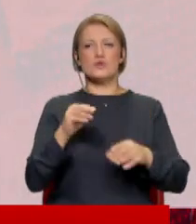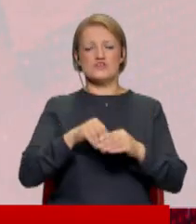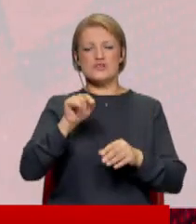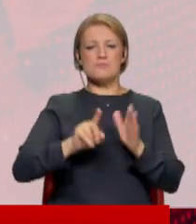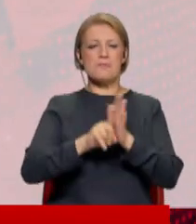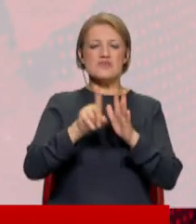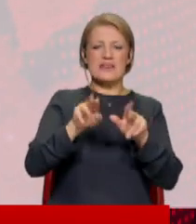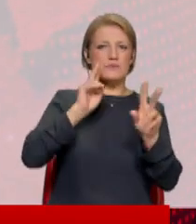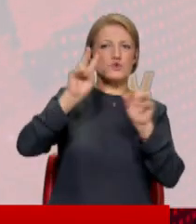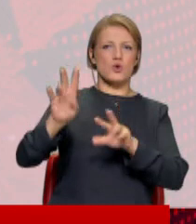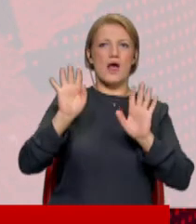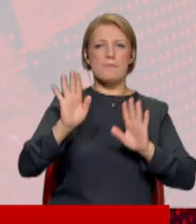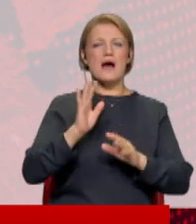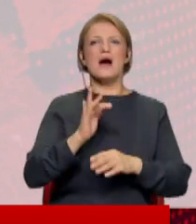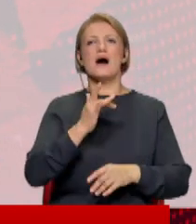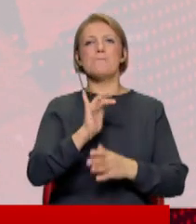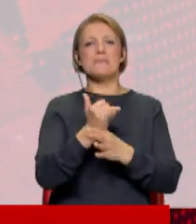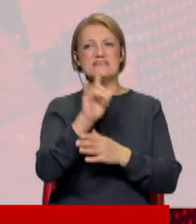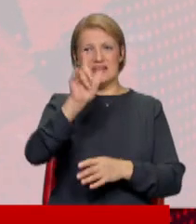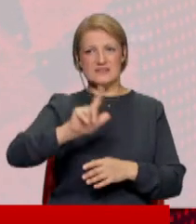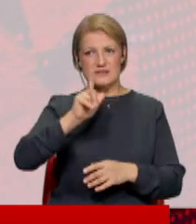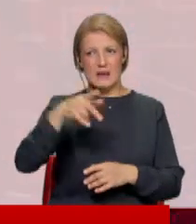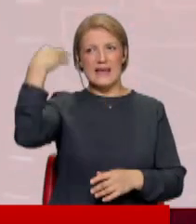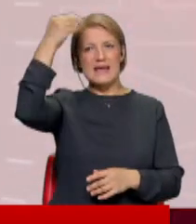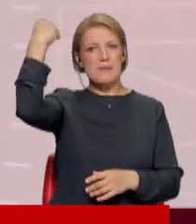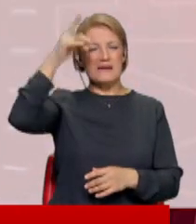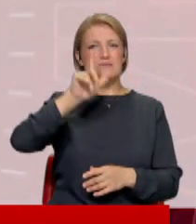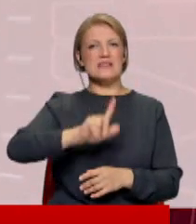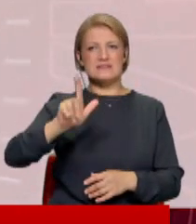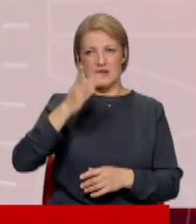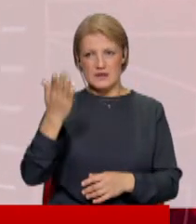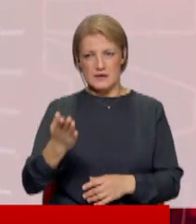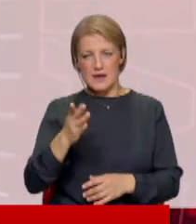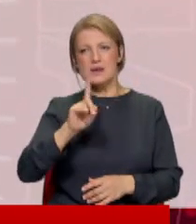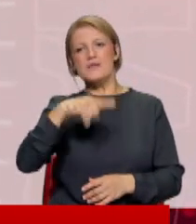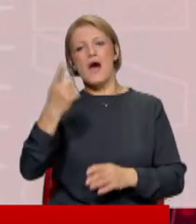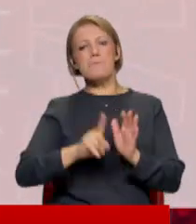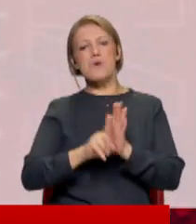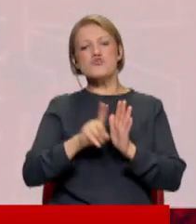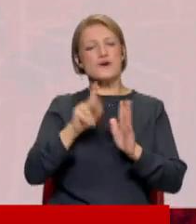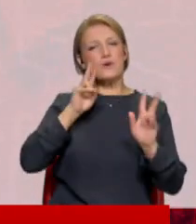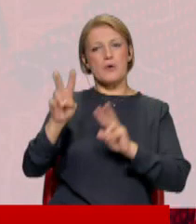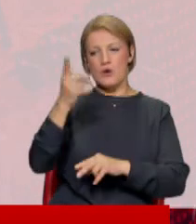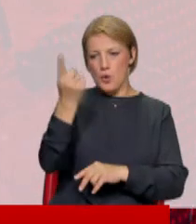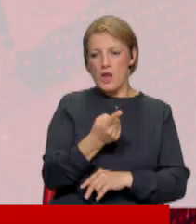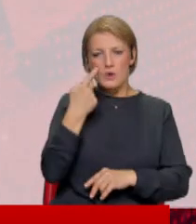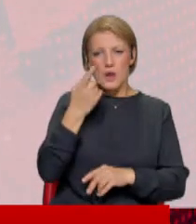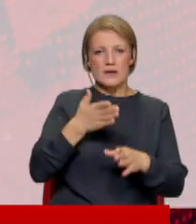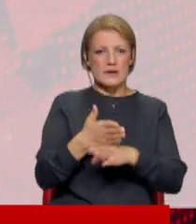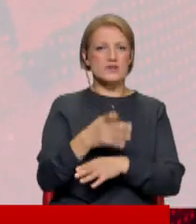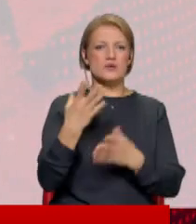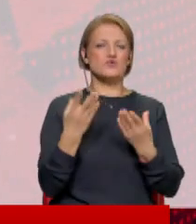başarılı gibi gözüküyorlar ama endüstri meslek liseleri İmam Hatip Liseleri ve diğerlerinden başarılı olanlarına baktığımız zaman gerçekten